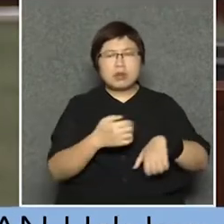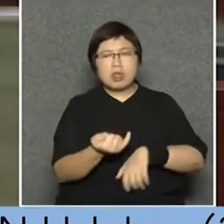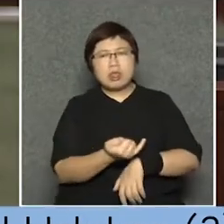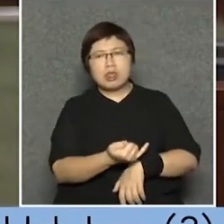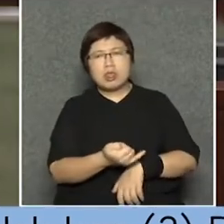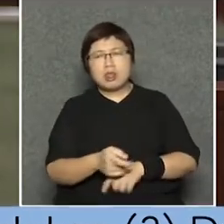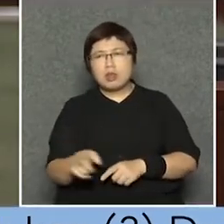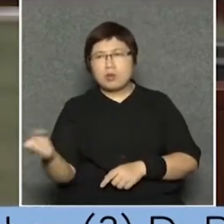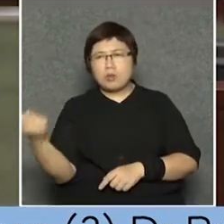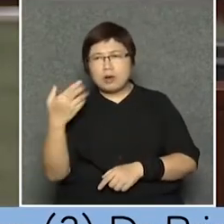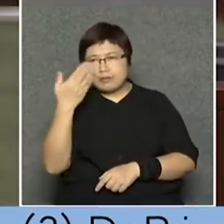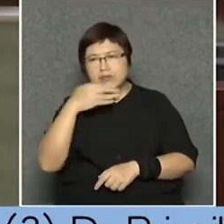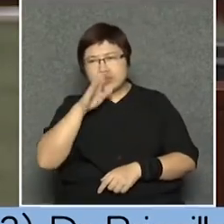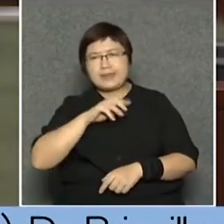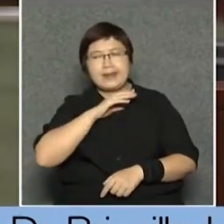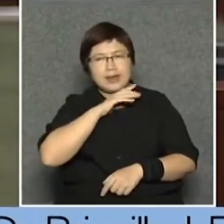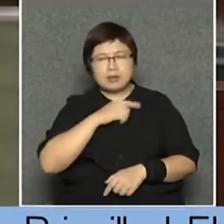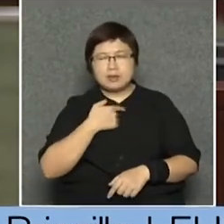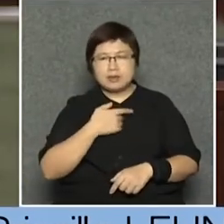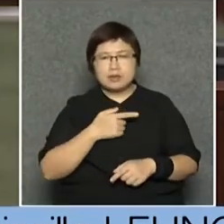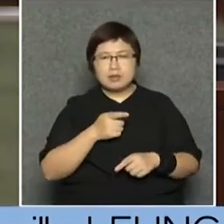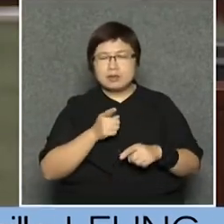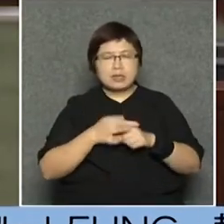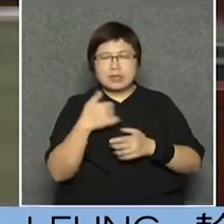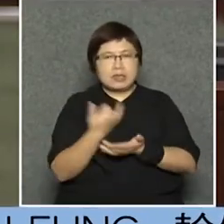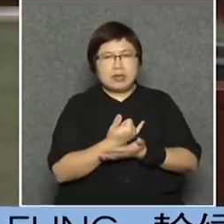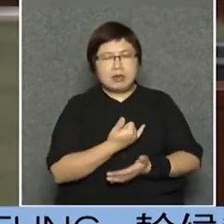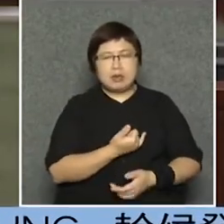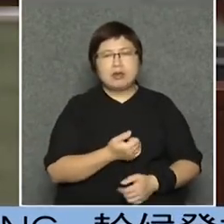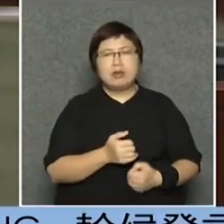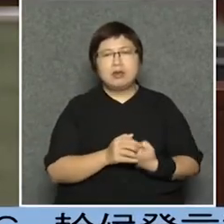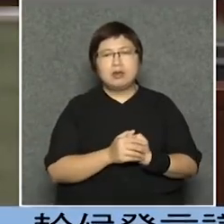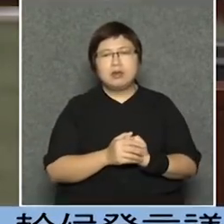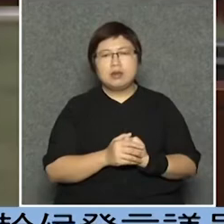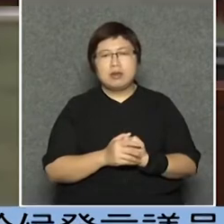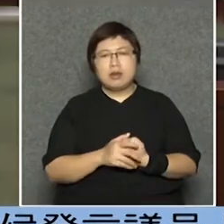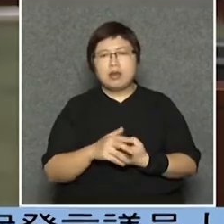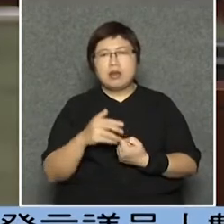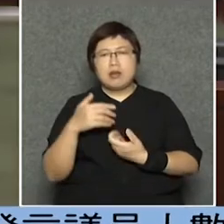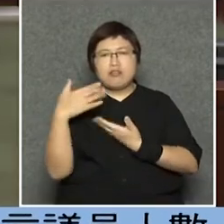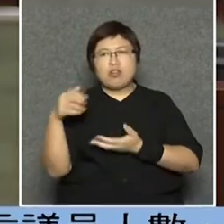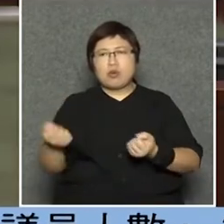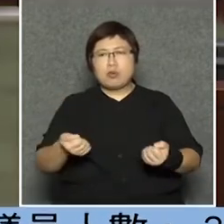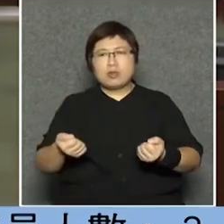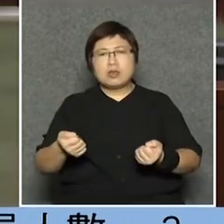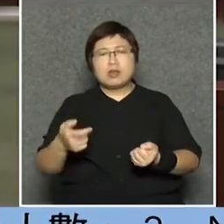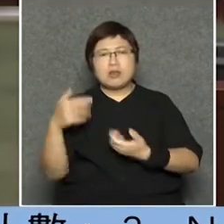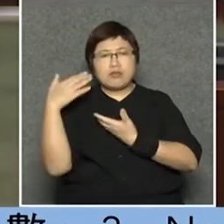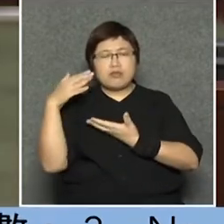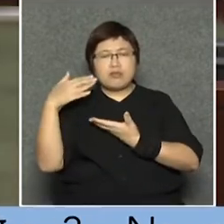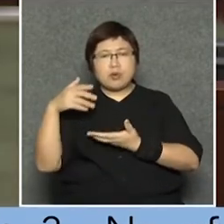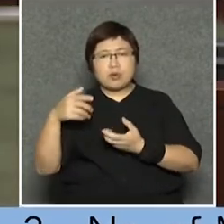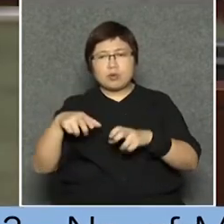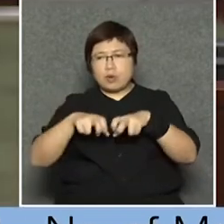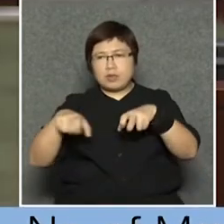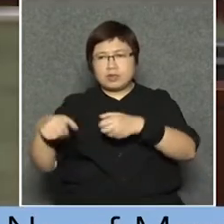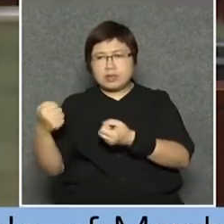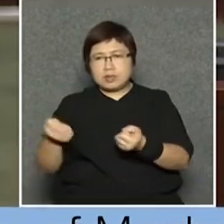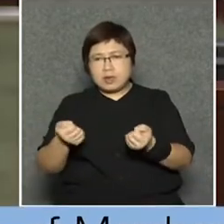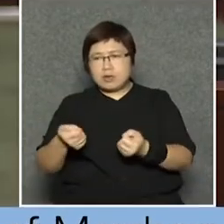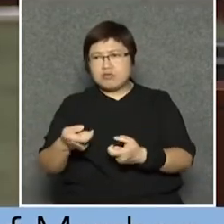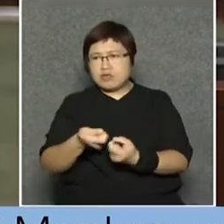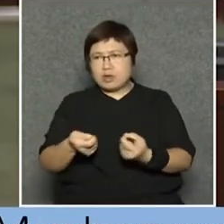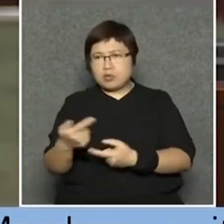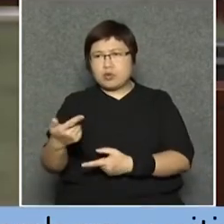志祥話我唔識踩係假嘅，我係真係死咗差啲，因為點解咧？嗰個貨櫃車啊，我住個附近咧，係好多貨櫃車，佢都當我傻